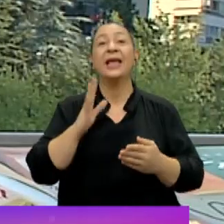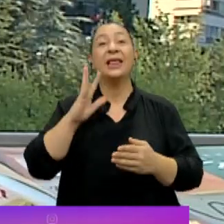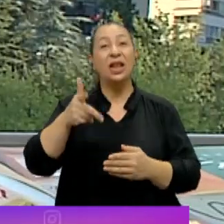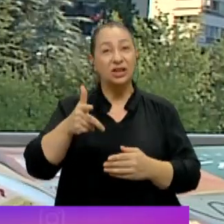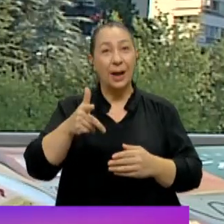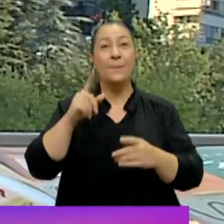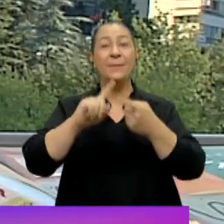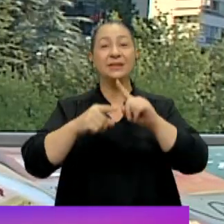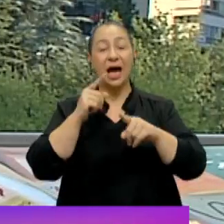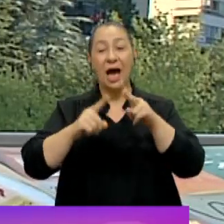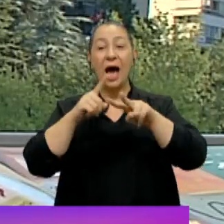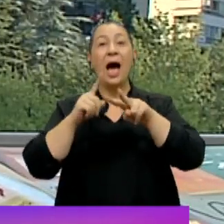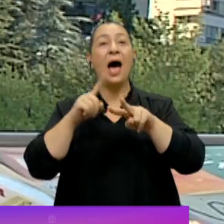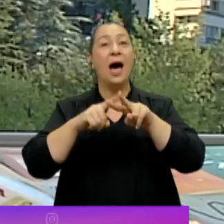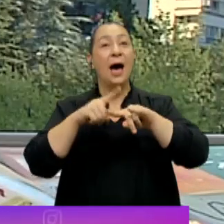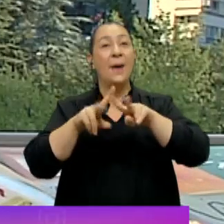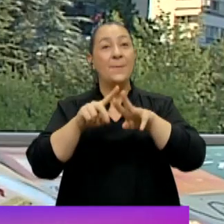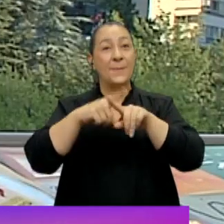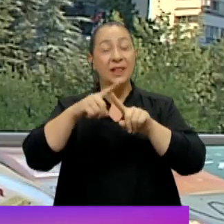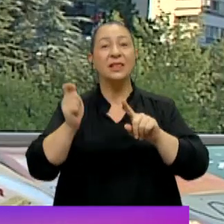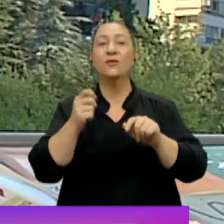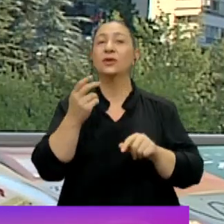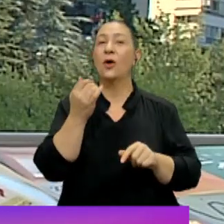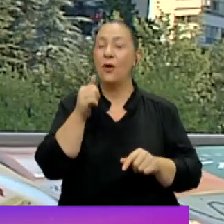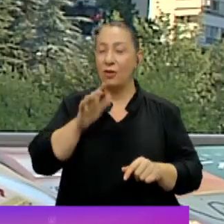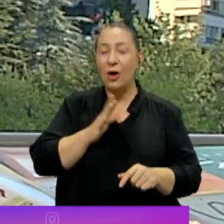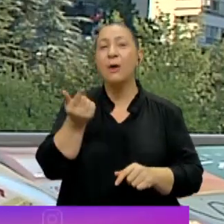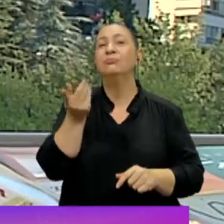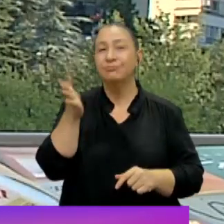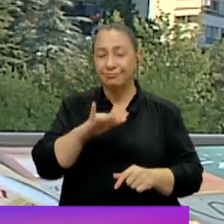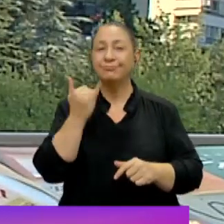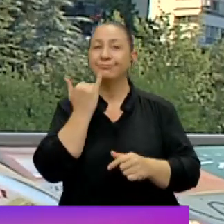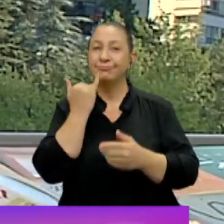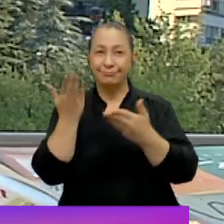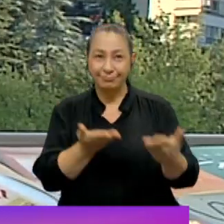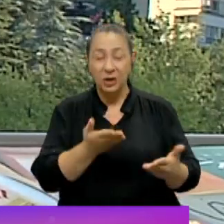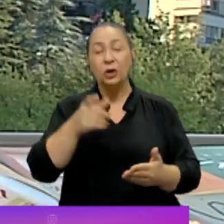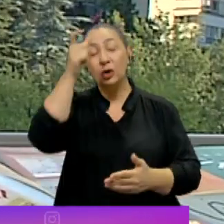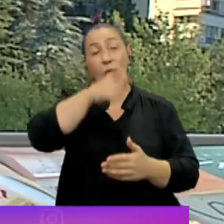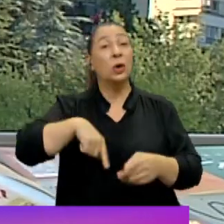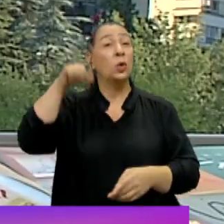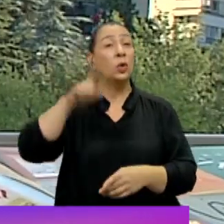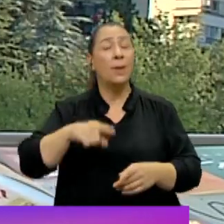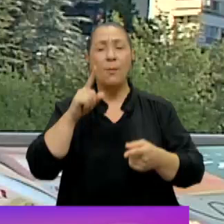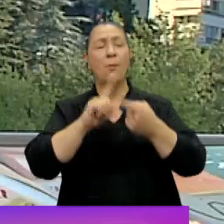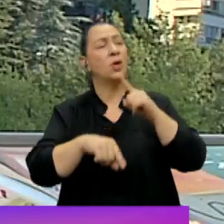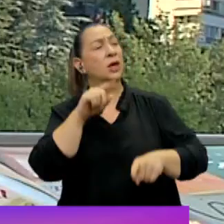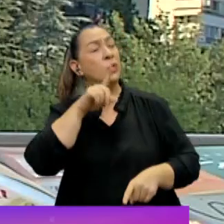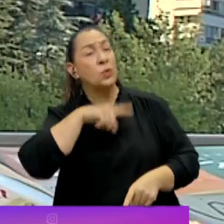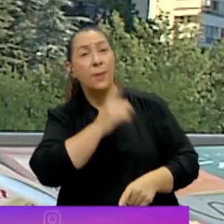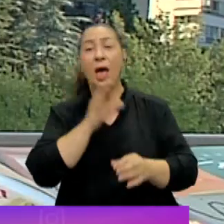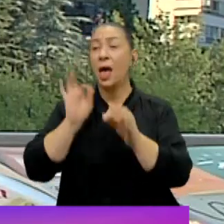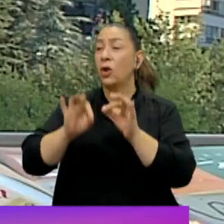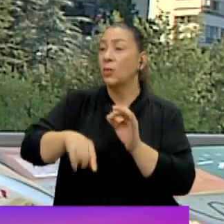Partisi lideri Ahmet Davutoğlu az sonra Çalar Saat'te konuğumuz olacak. Türkiye'nin gündemine, siyasi gündemine,